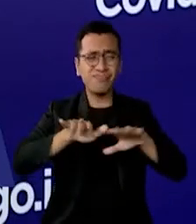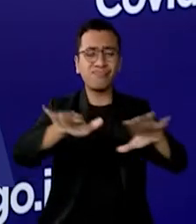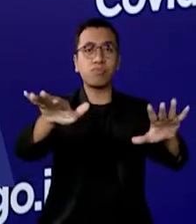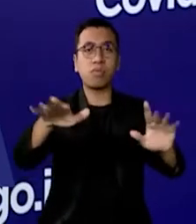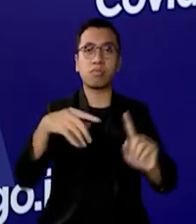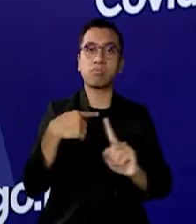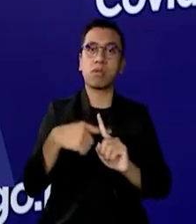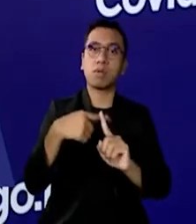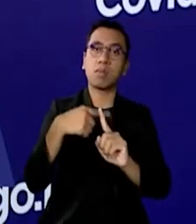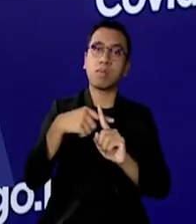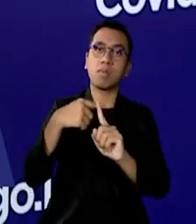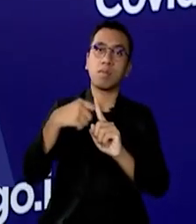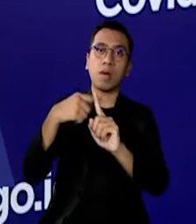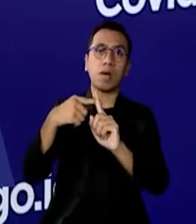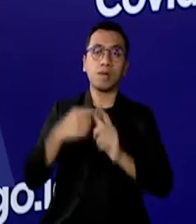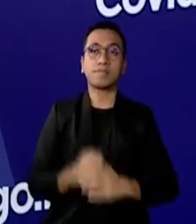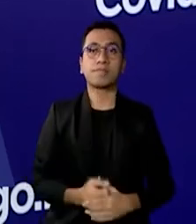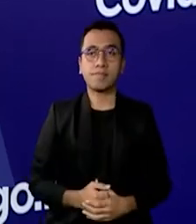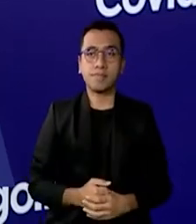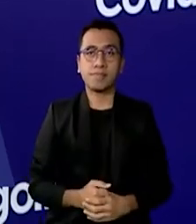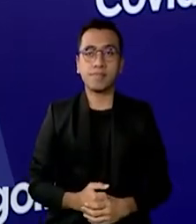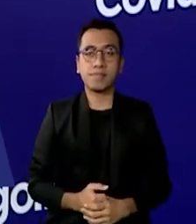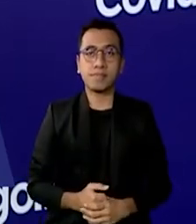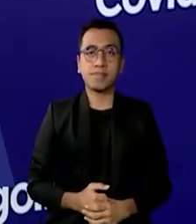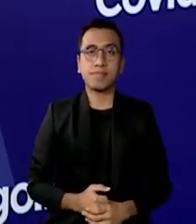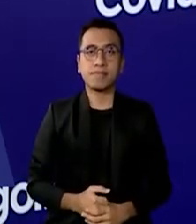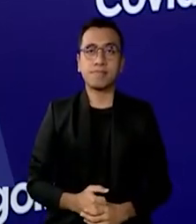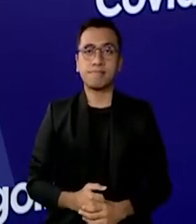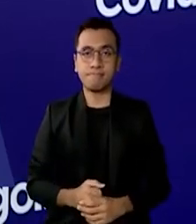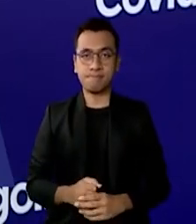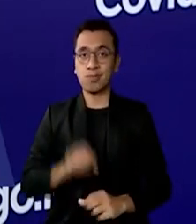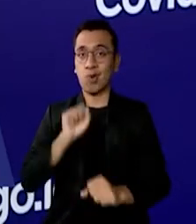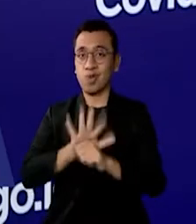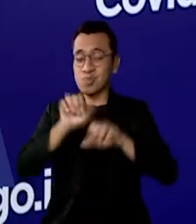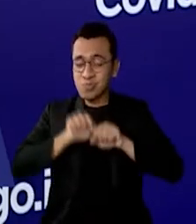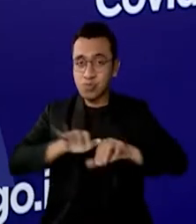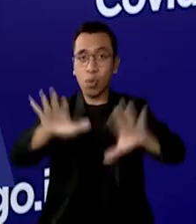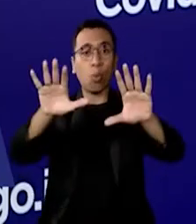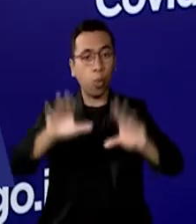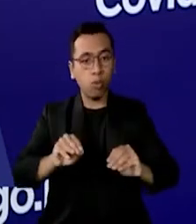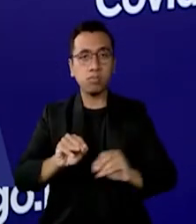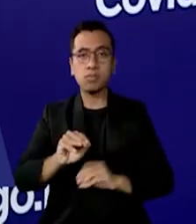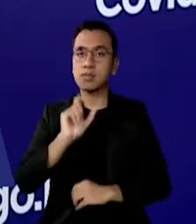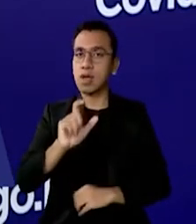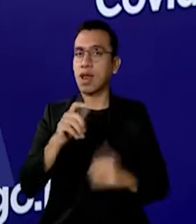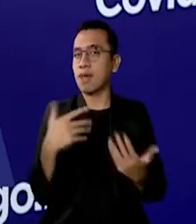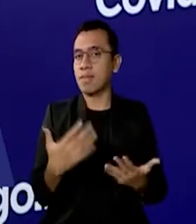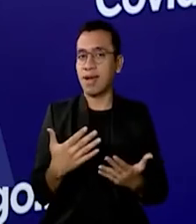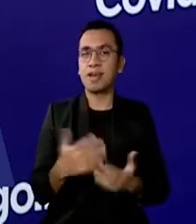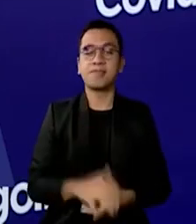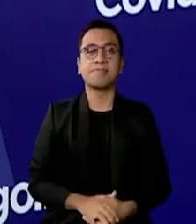Indonesia terus mengalami peningkatan kunci utama pengendalian penyebaran coffee 19 adalah komitmen kuat